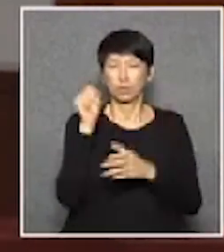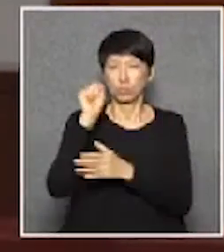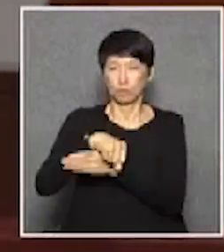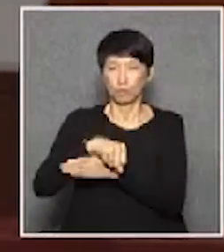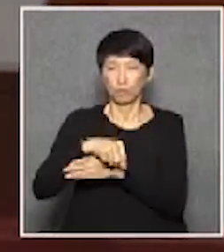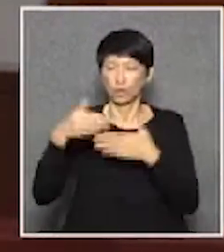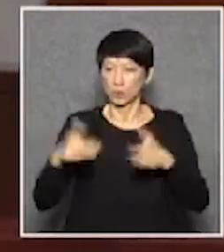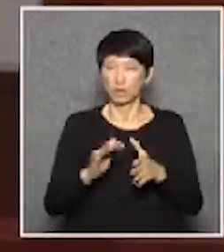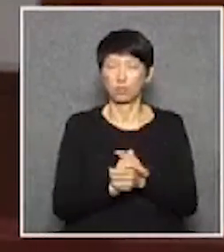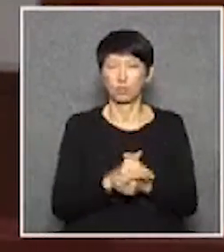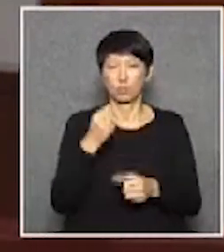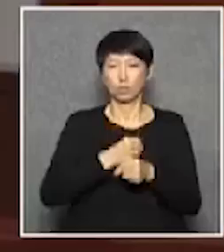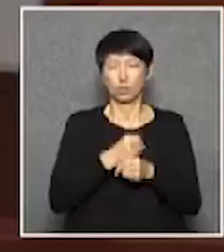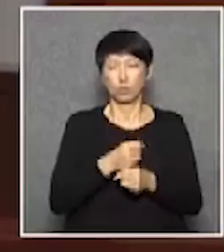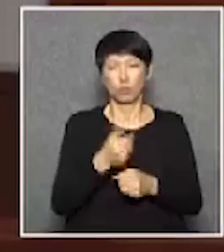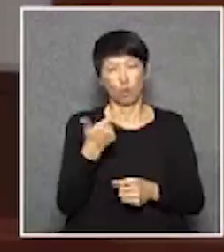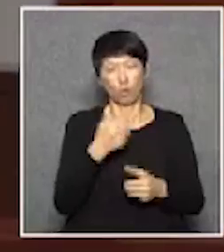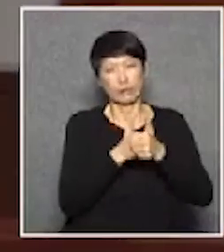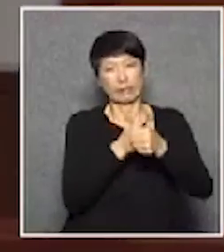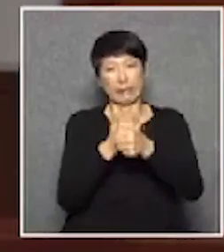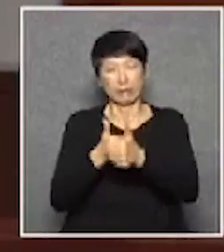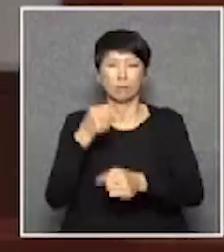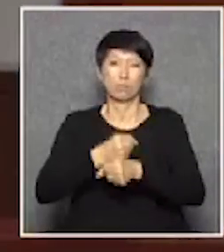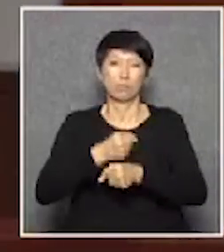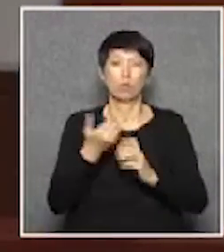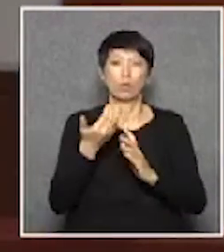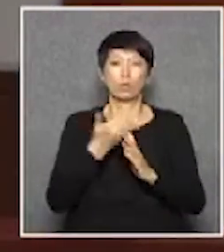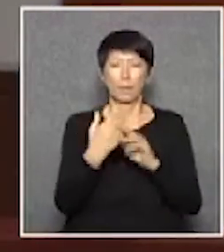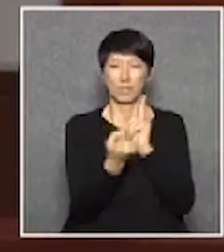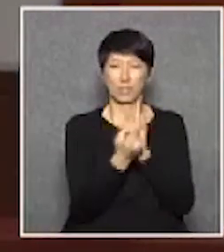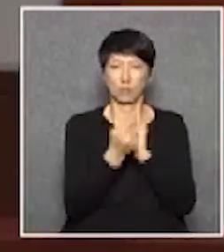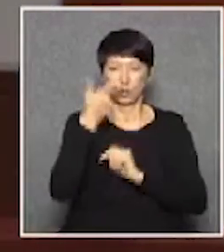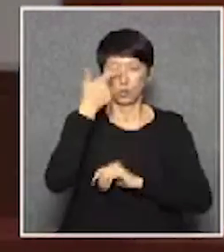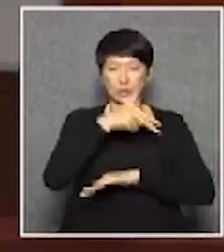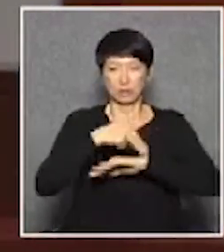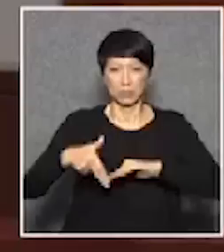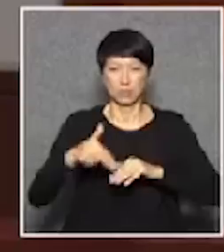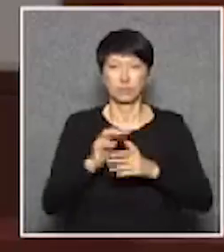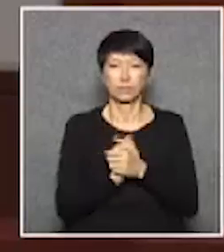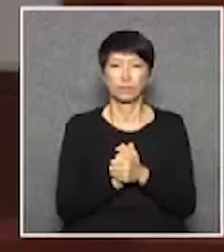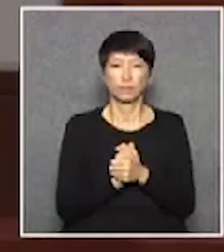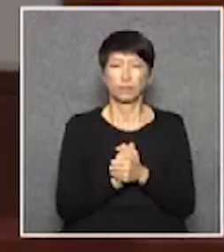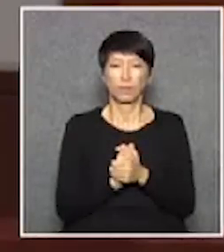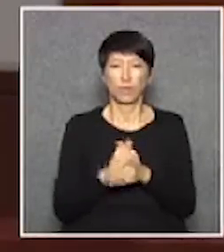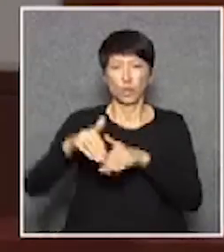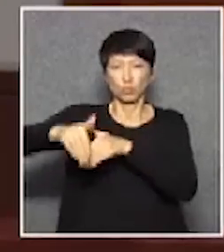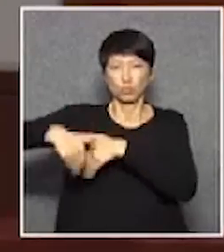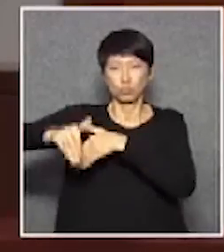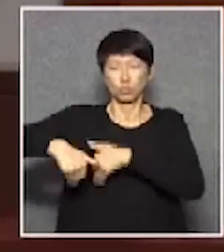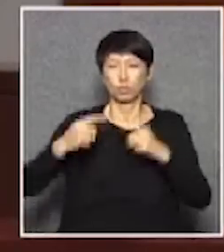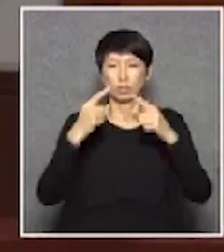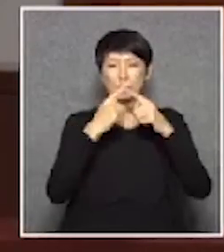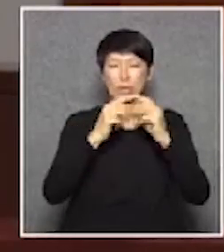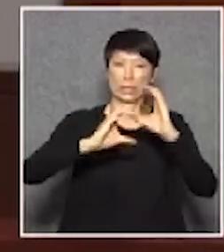佢必須要做好多後續嘅工作，係嘛？特別係同呢個新界 即係村民啊嗰個溝通